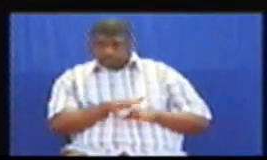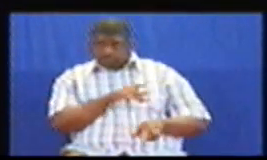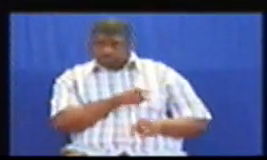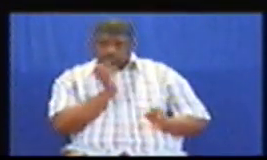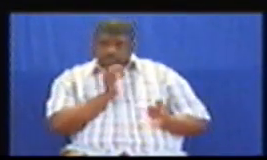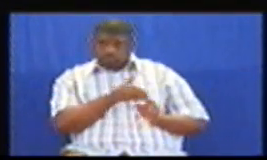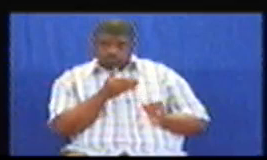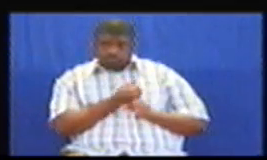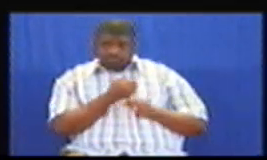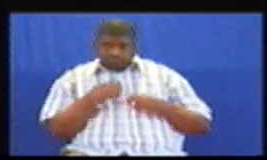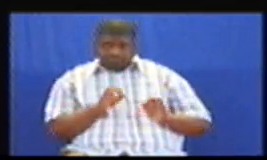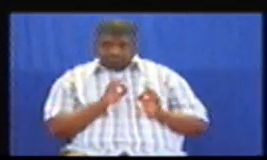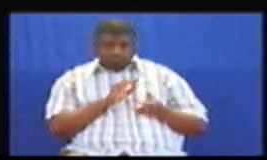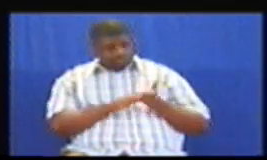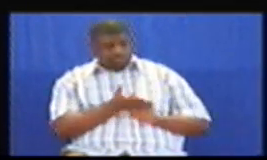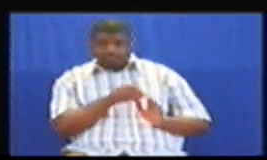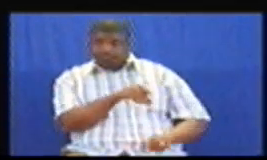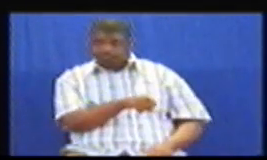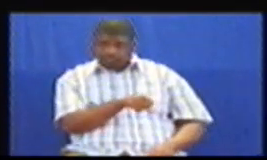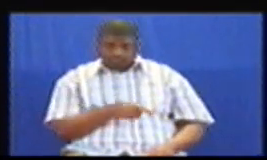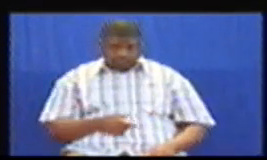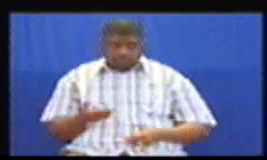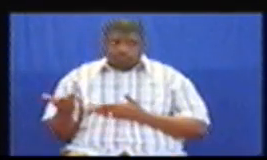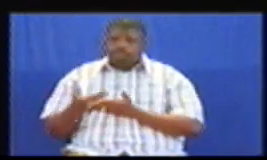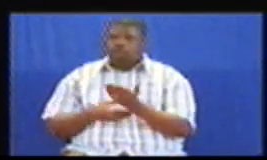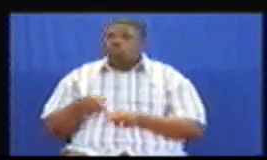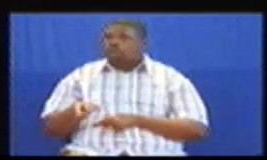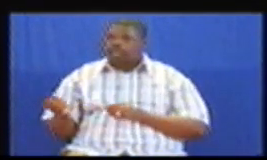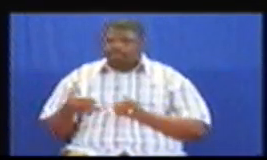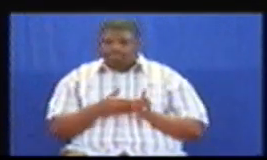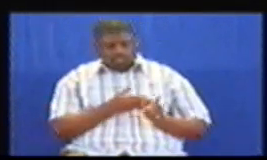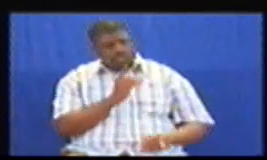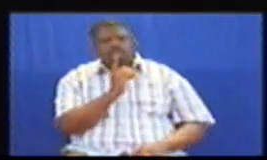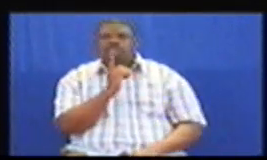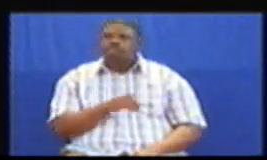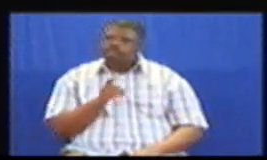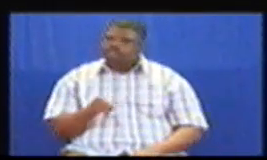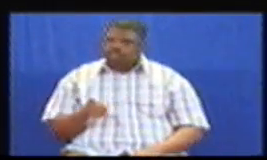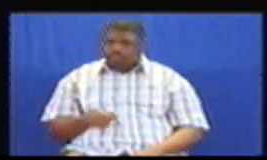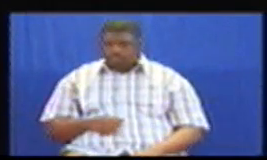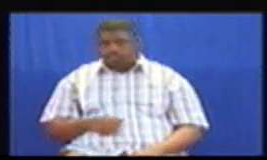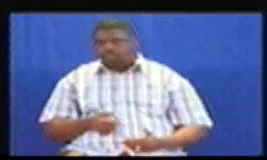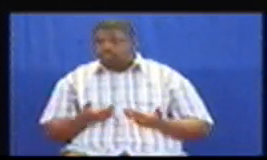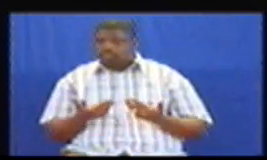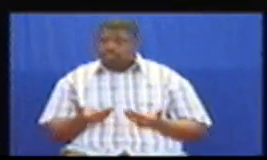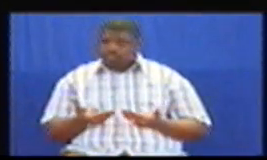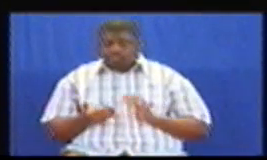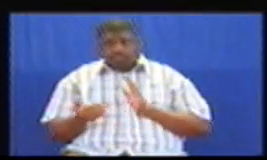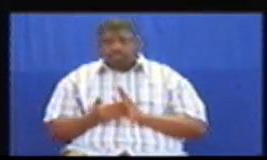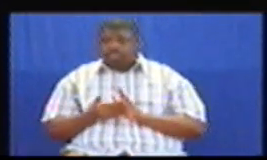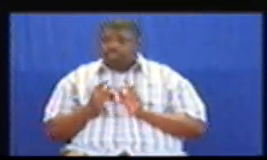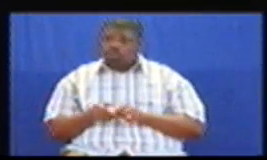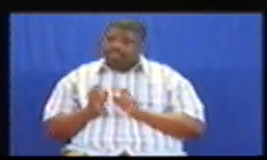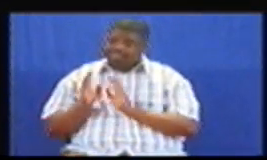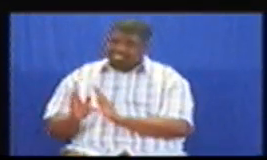kufanya plea bargaining, na hiyo barua hatimaye ndio inamfikia DPP. Kwa hiyo japokuwa sheria iko hivi,